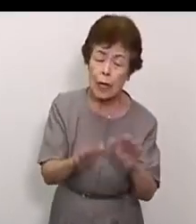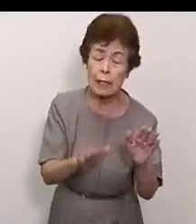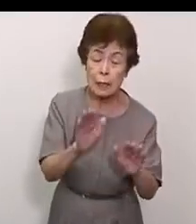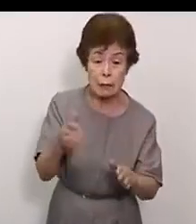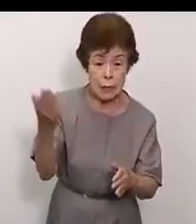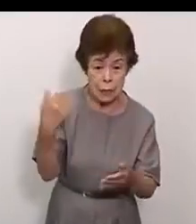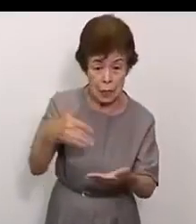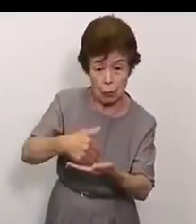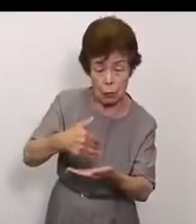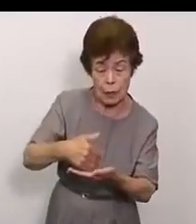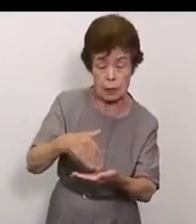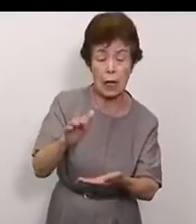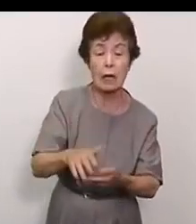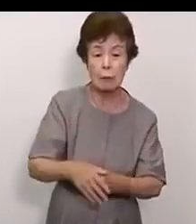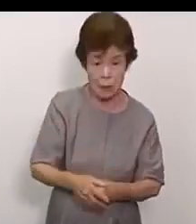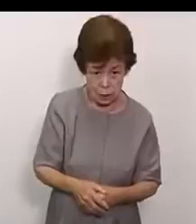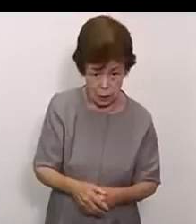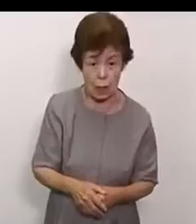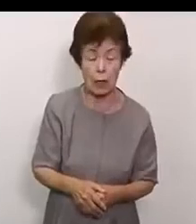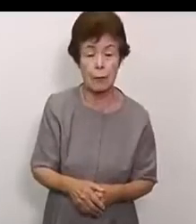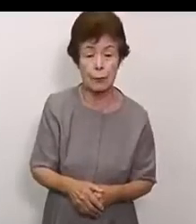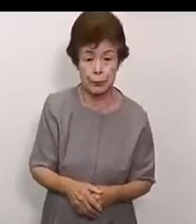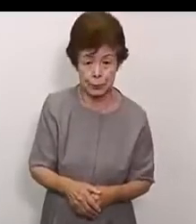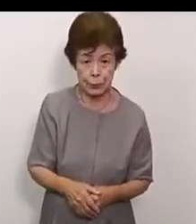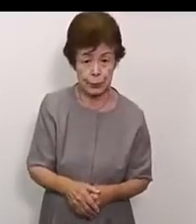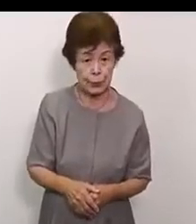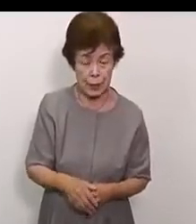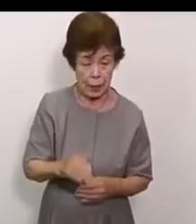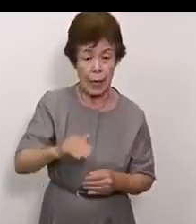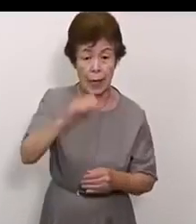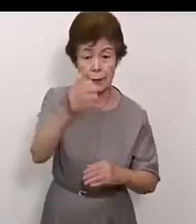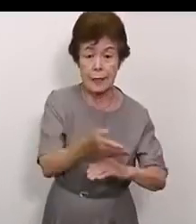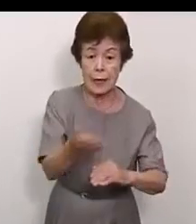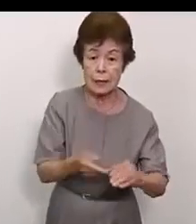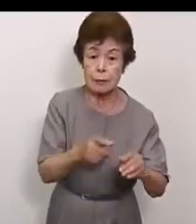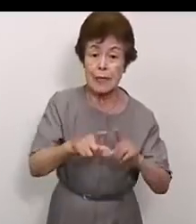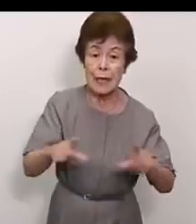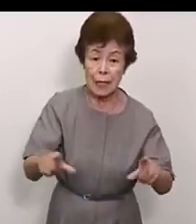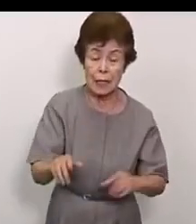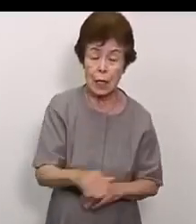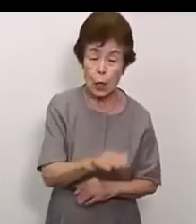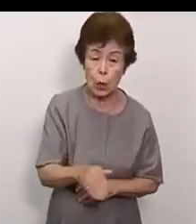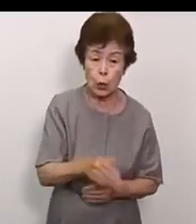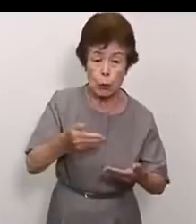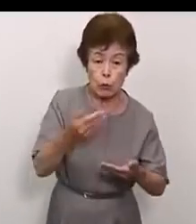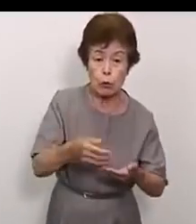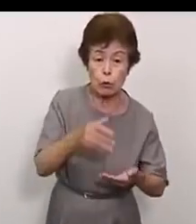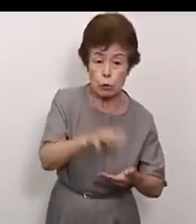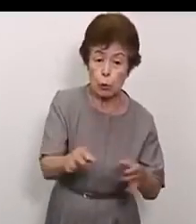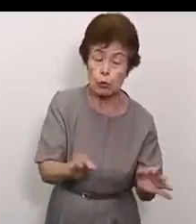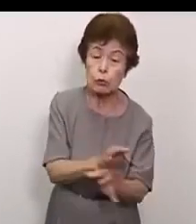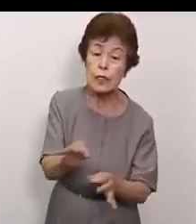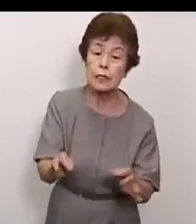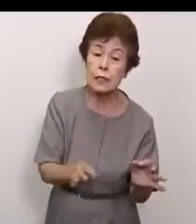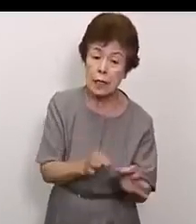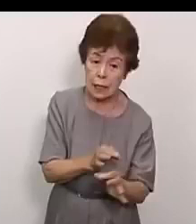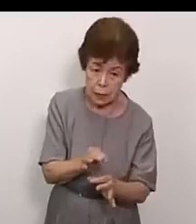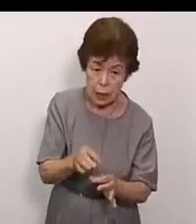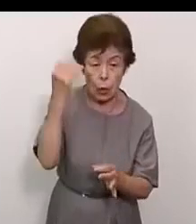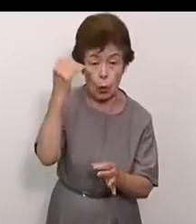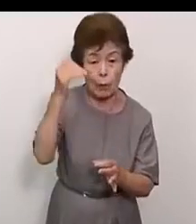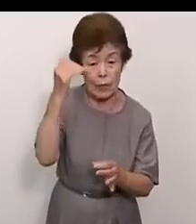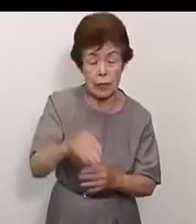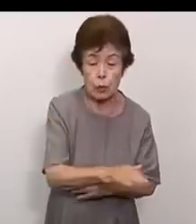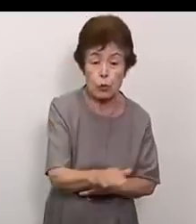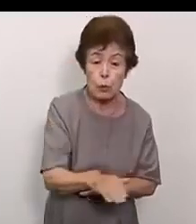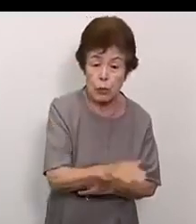ありましたが、実際その、この高島平で子ども食堂を、運営していらっしゃって、その困っている子どもたちの置かれ